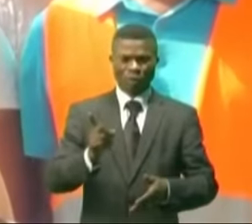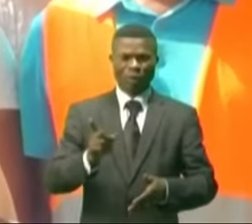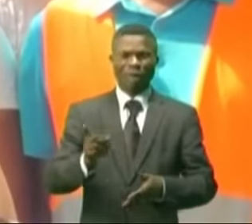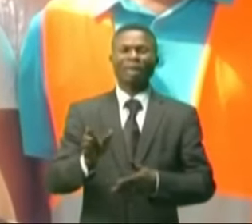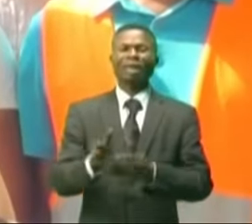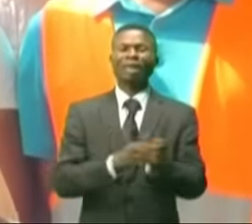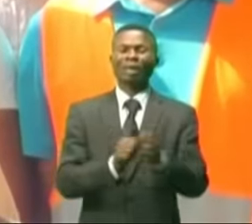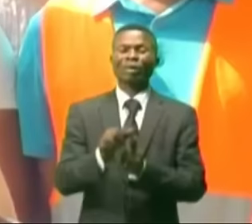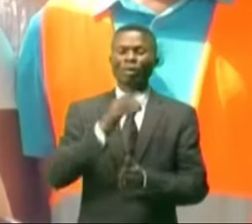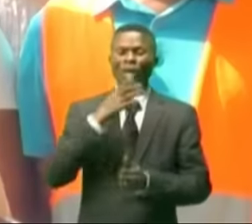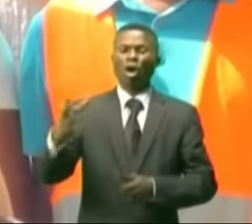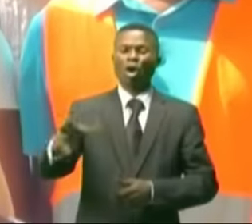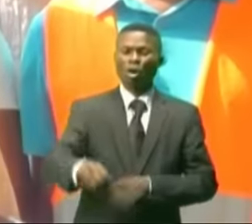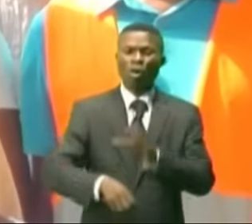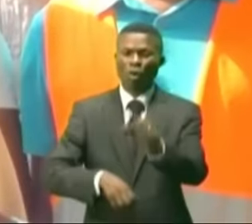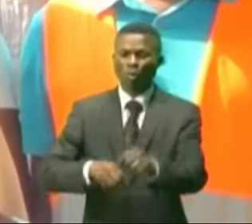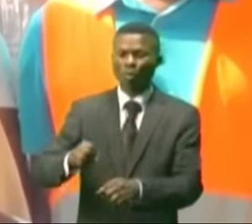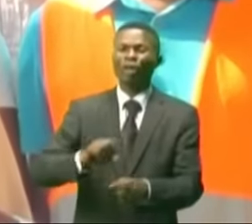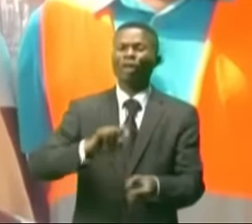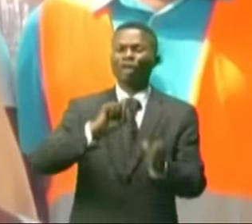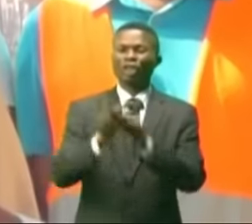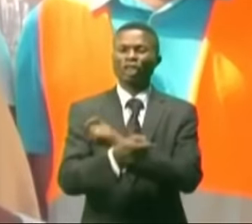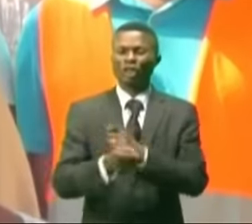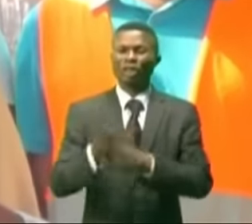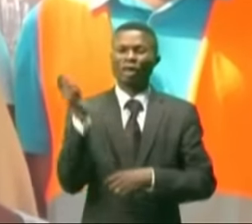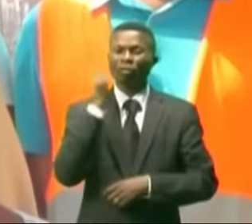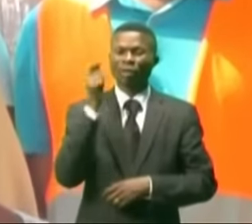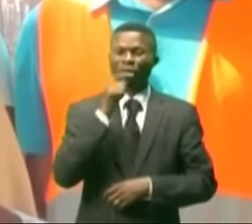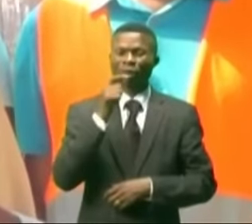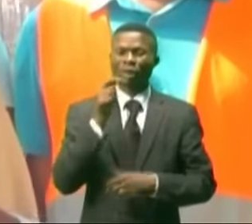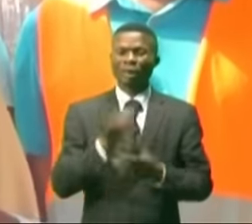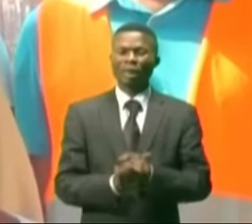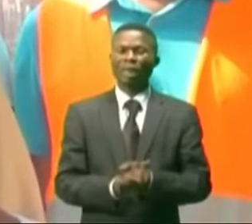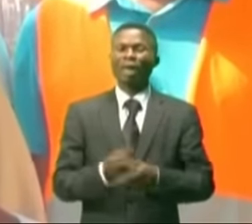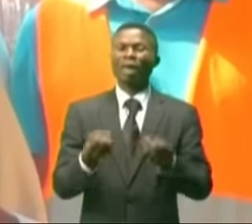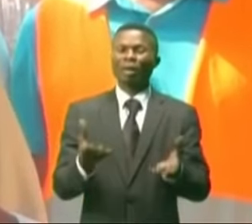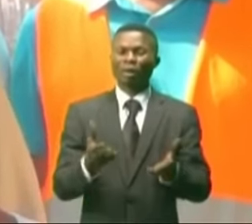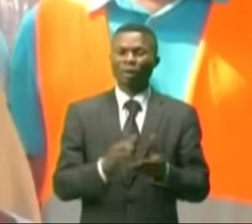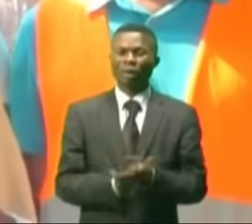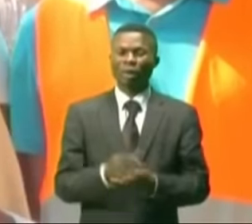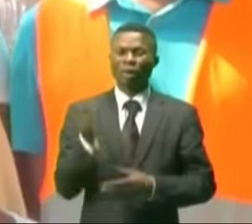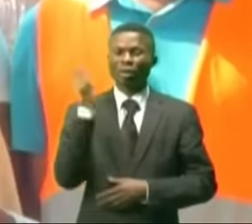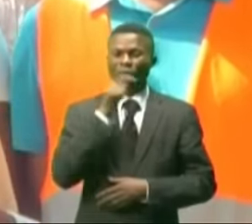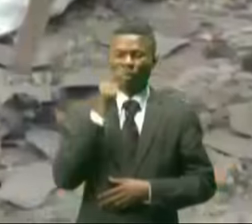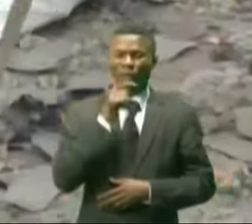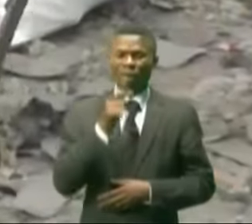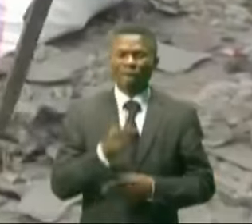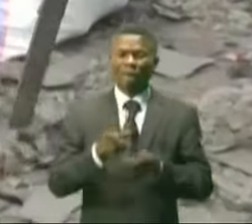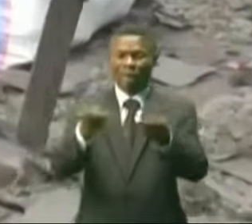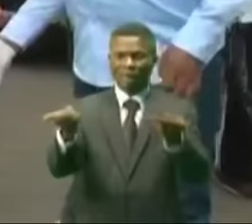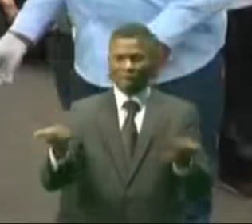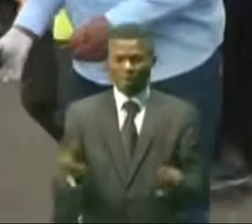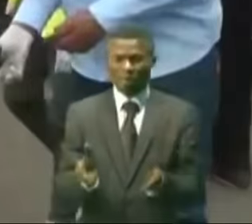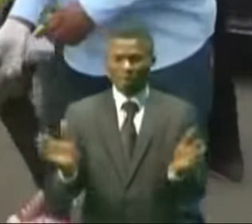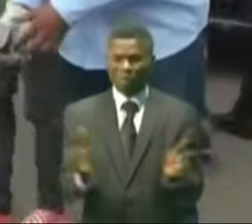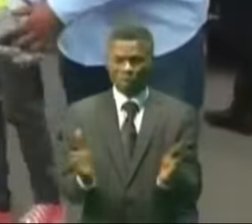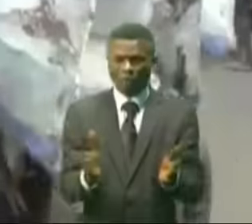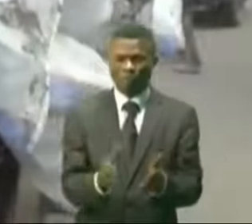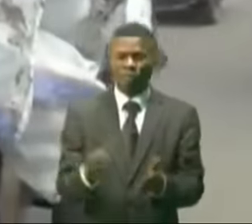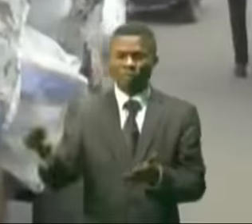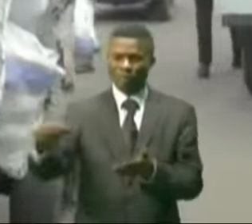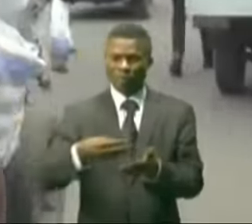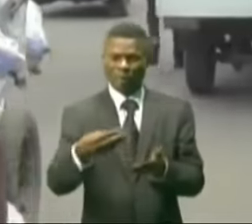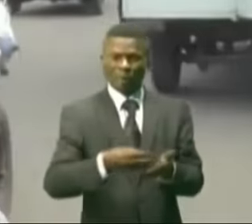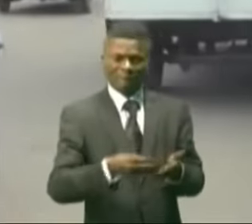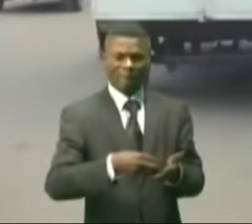ça et en faire, par exemple, pour les plastiques, vous voyez, on est en train de fabriquer des pavés. Du collecte des déchets en